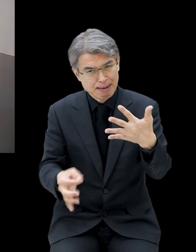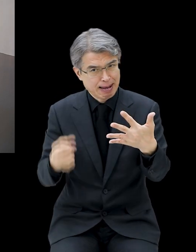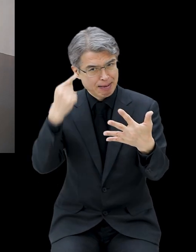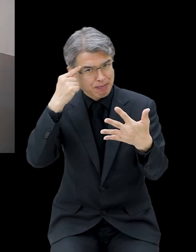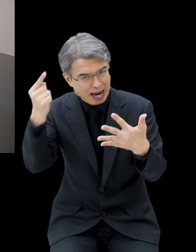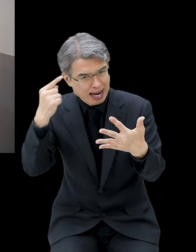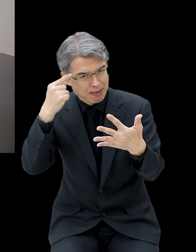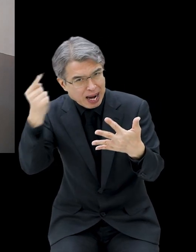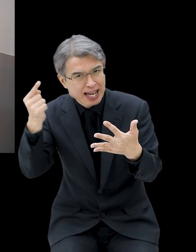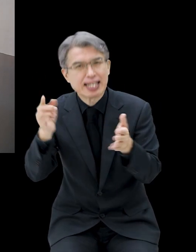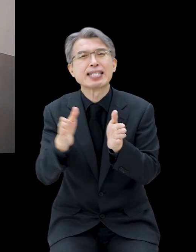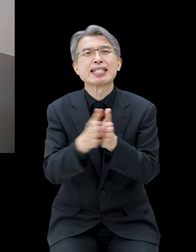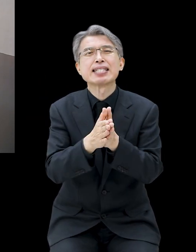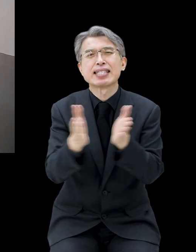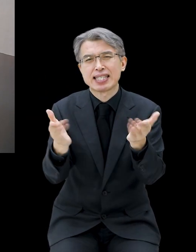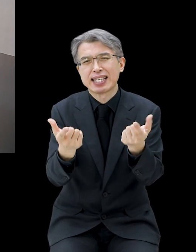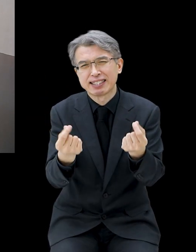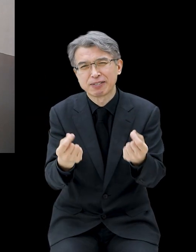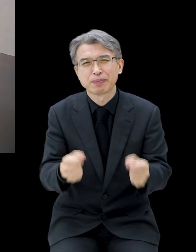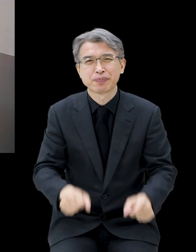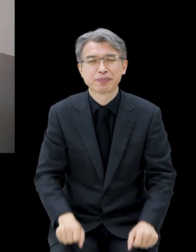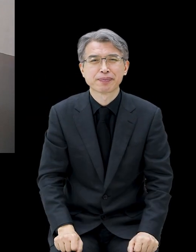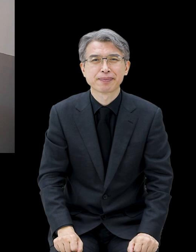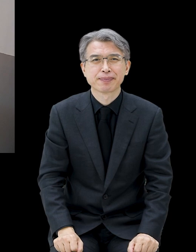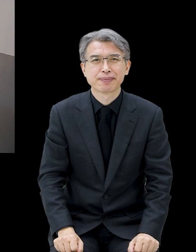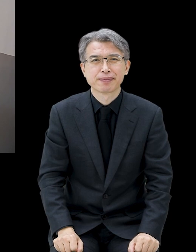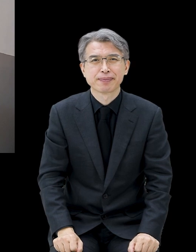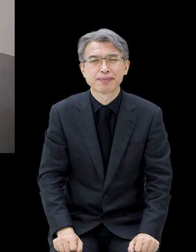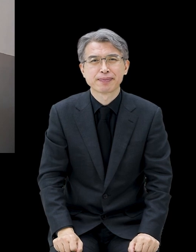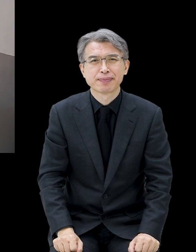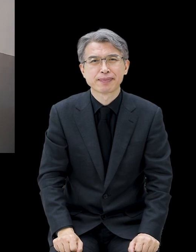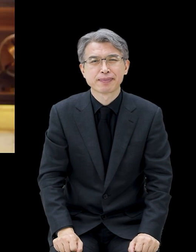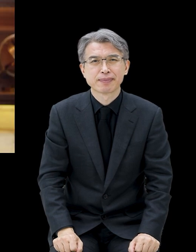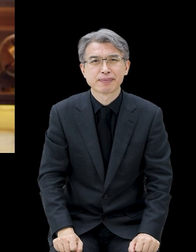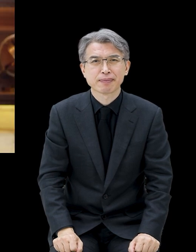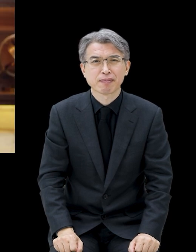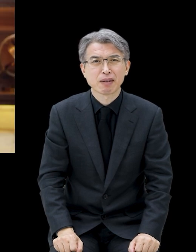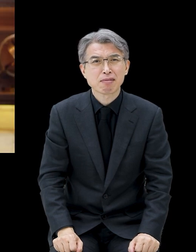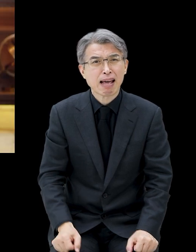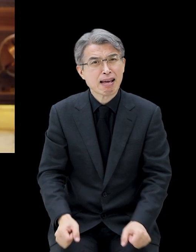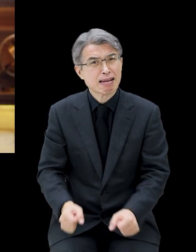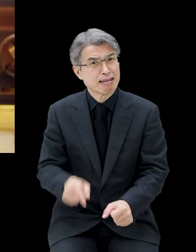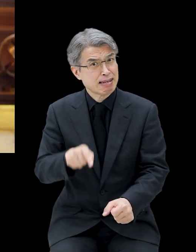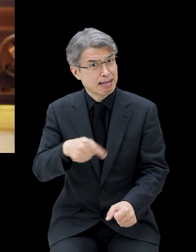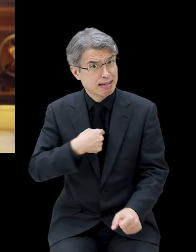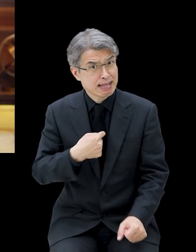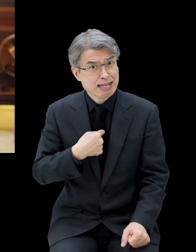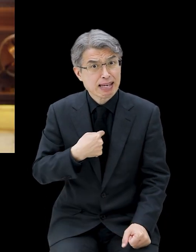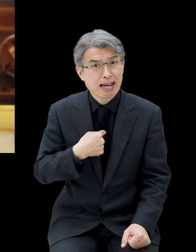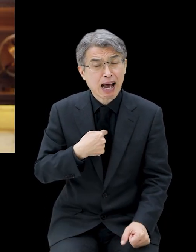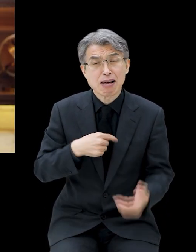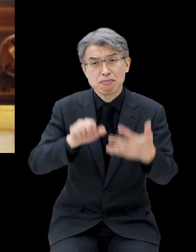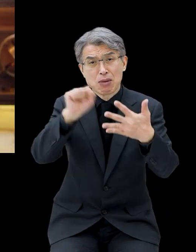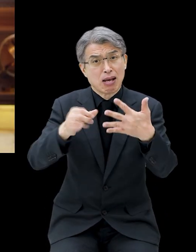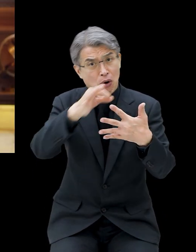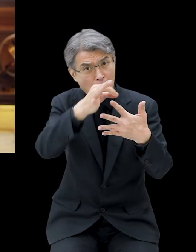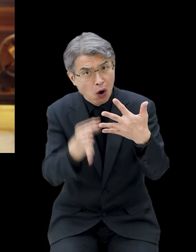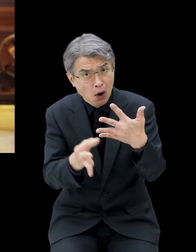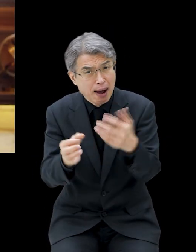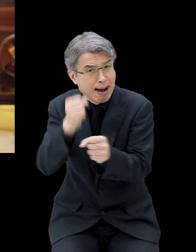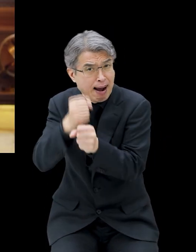개발을 시작해보자 해서 PC를 구입해서 개발을 시작하게 되었는데 제작한 소프트웨어를